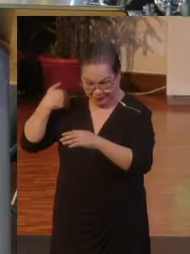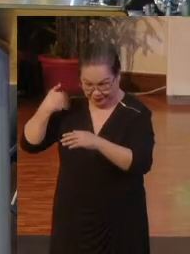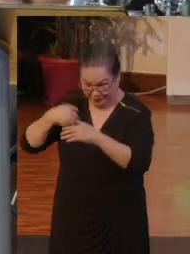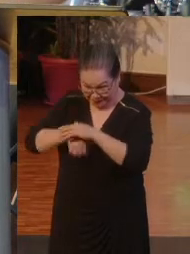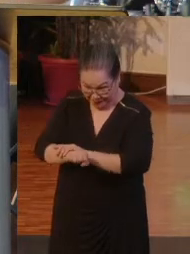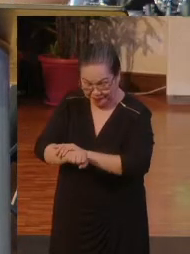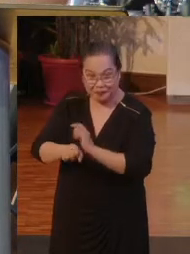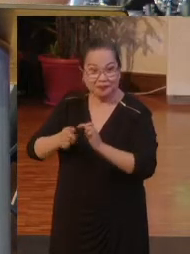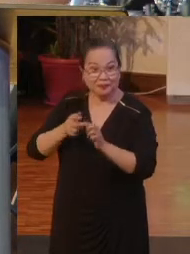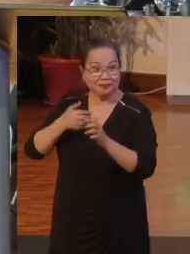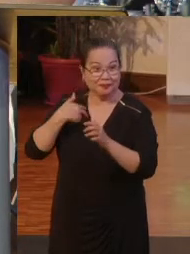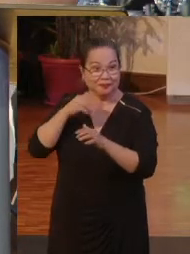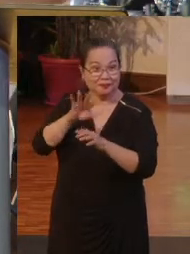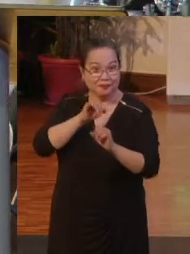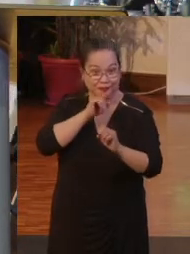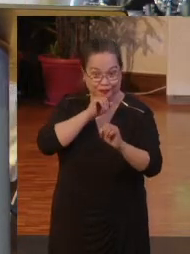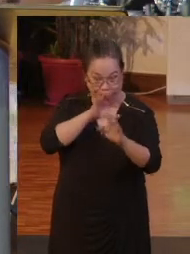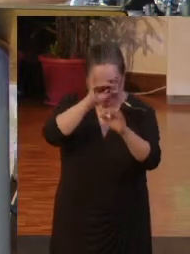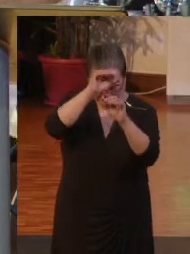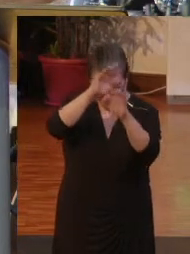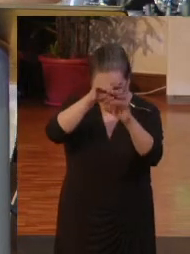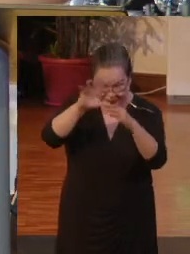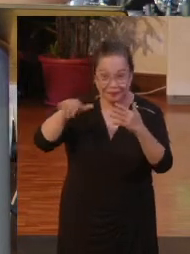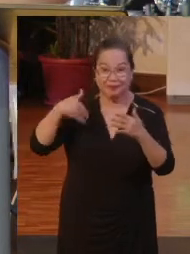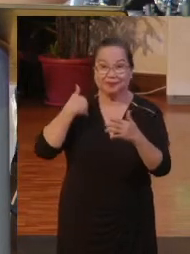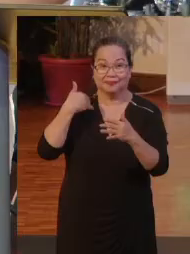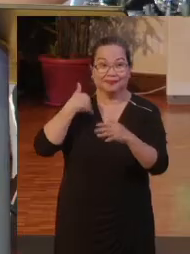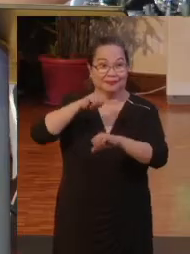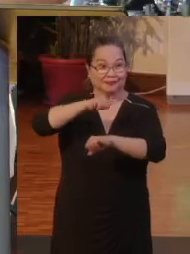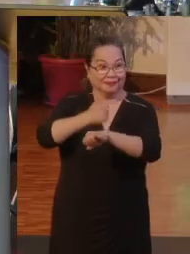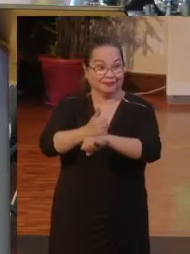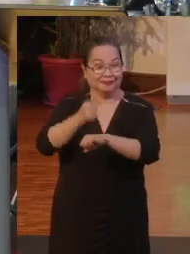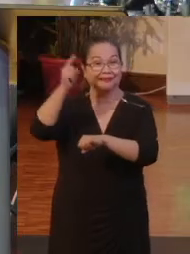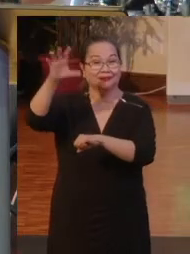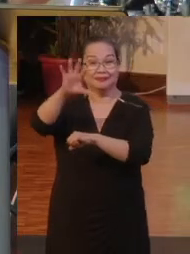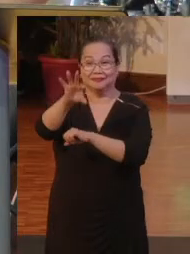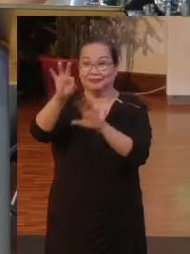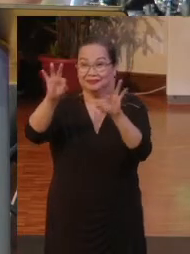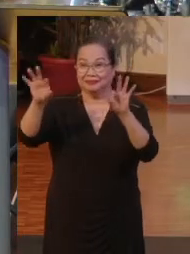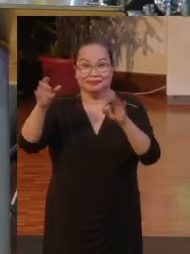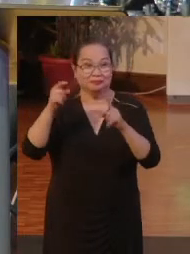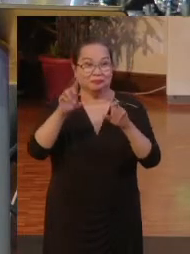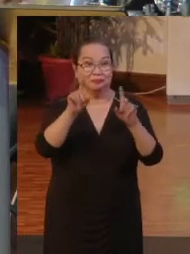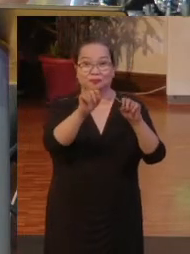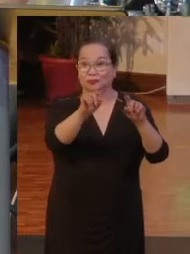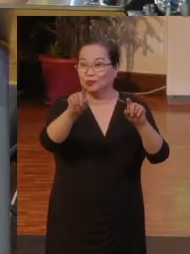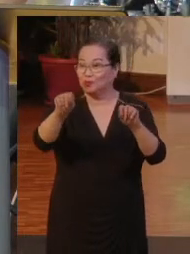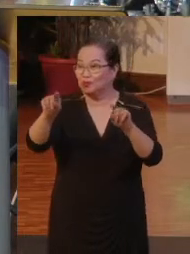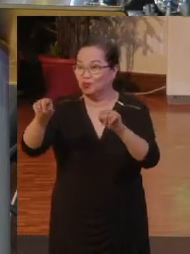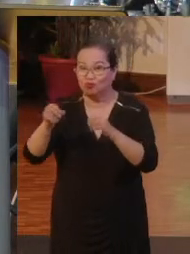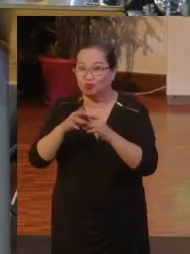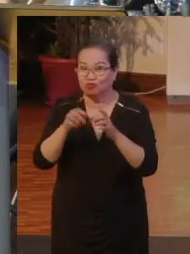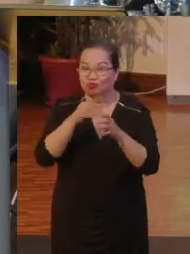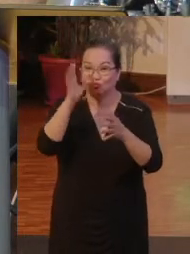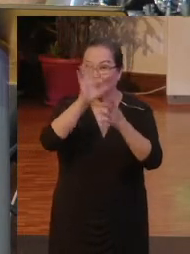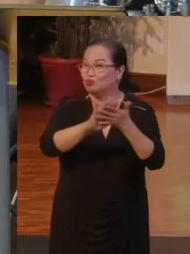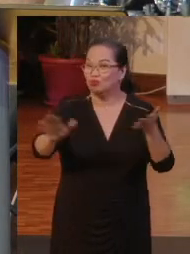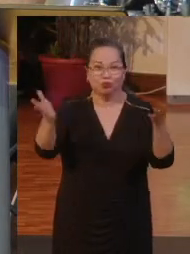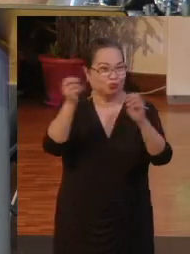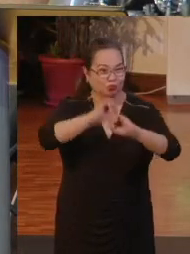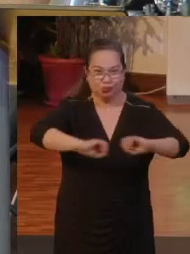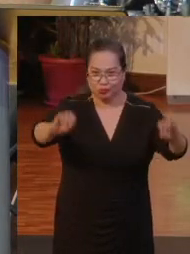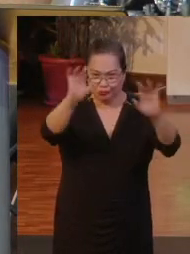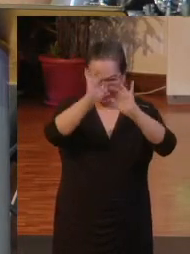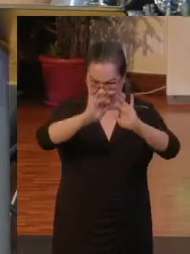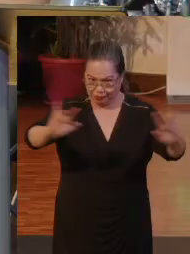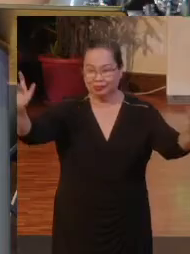pa pinapanganak ang inyong mga ninuno, wala pang pinapanganak, wala pa kayong ginagawa, wala pa kayong sinasabi, wala pa kayong sinasamba.